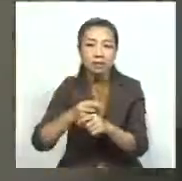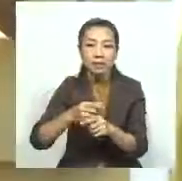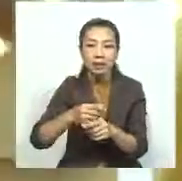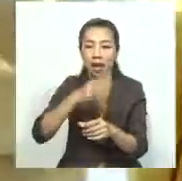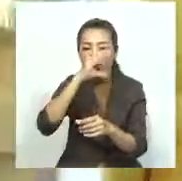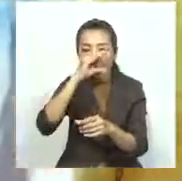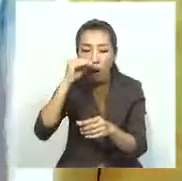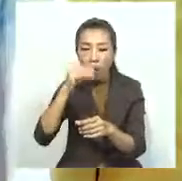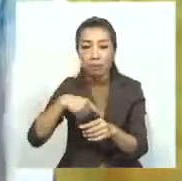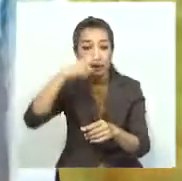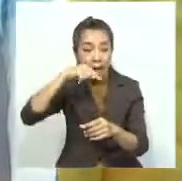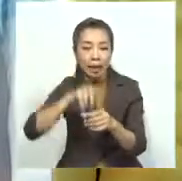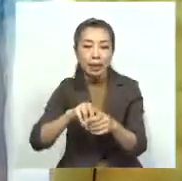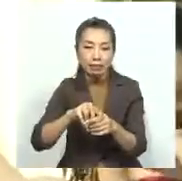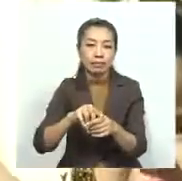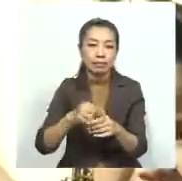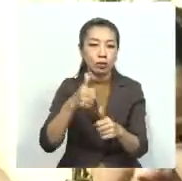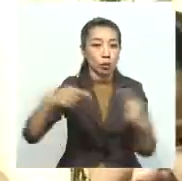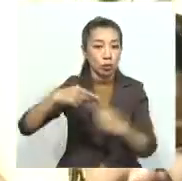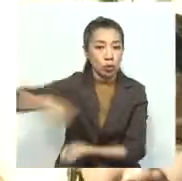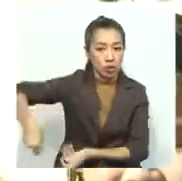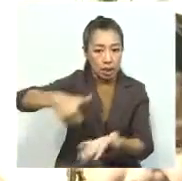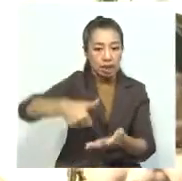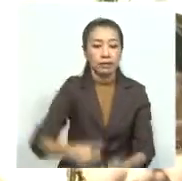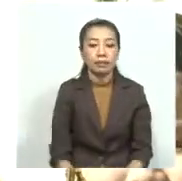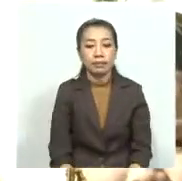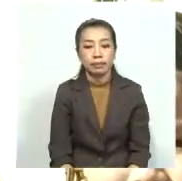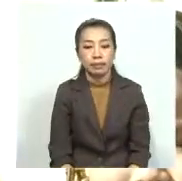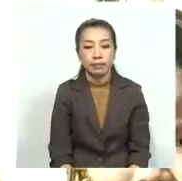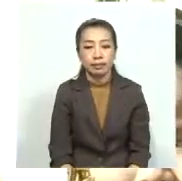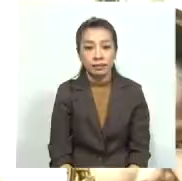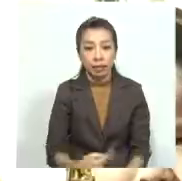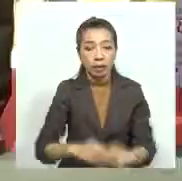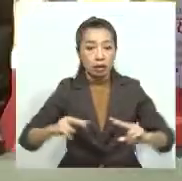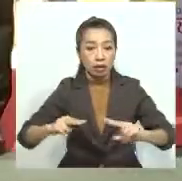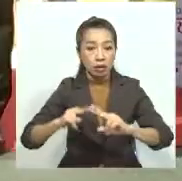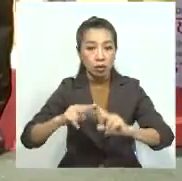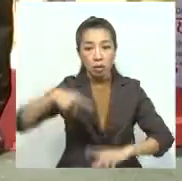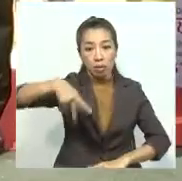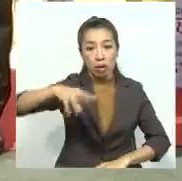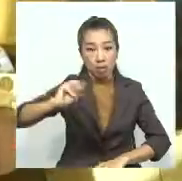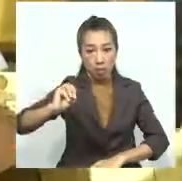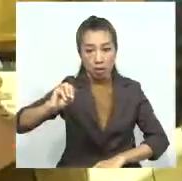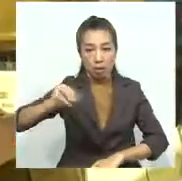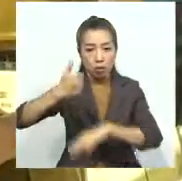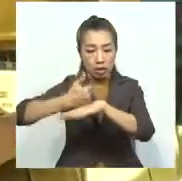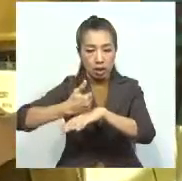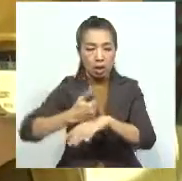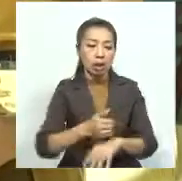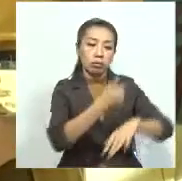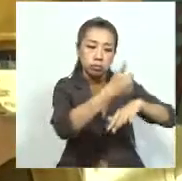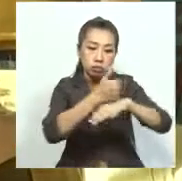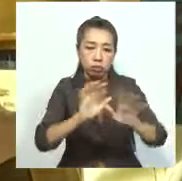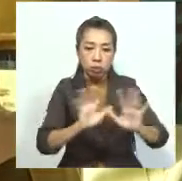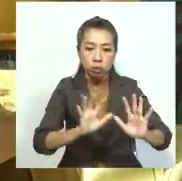ศกาลสงกรานต์จากนั้นรัฐมนตรีว่าการกระทรวงการพัฒนาสังคมและความมั่นคงของมนุษย์นำคณะผู้บริหารนะคะเข้า